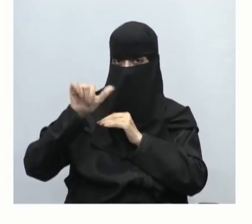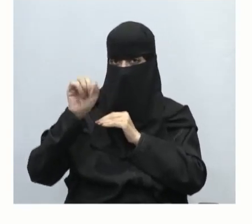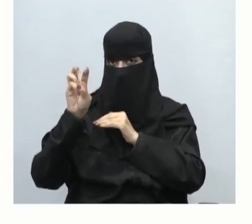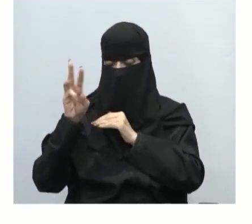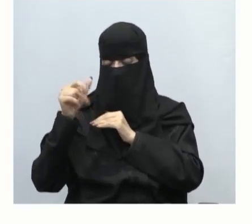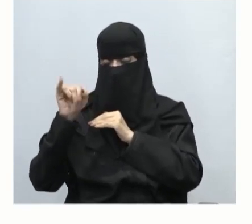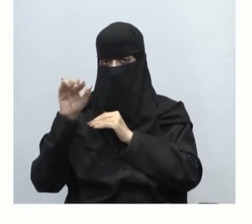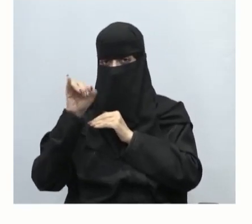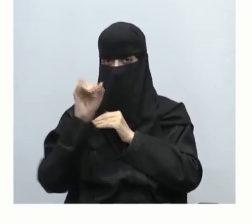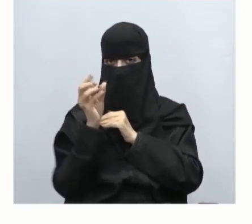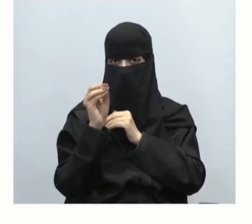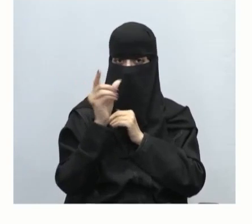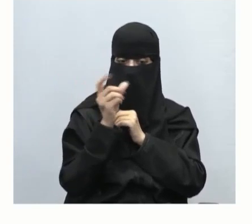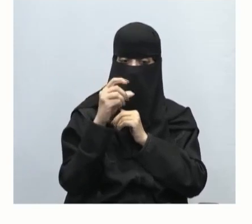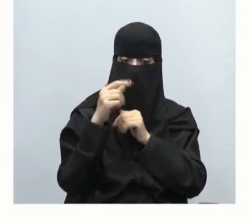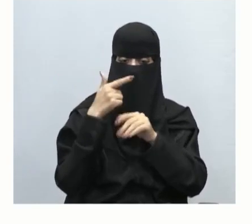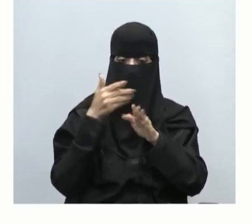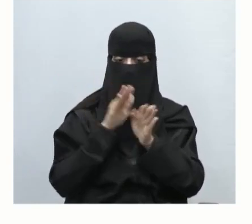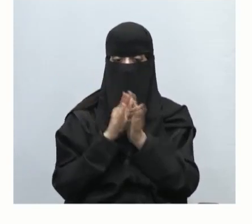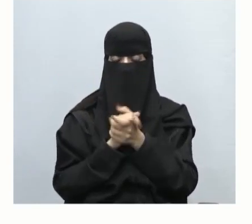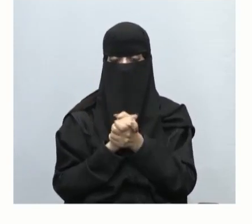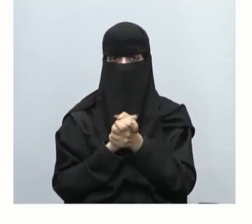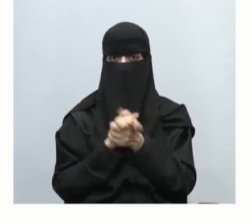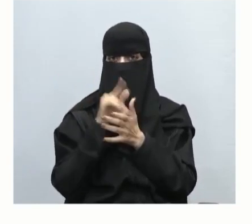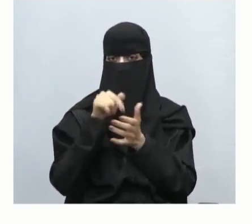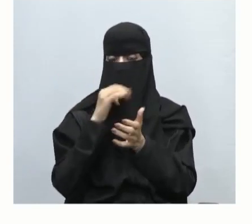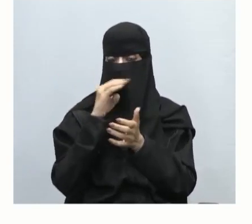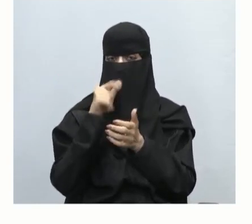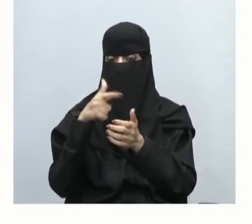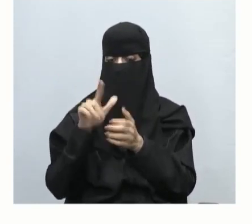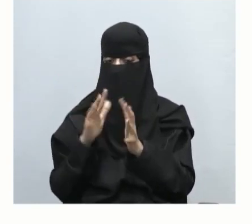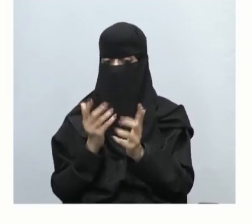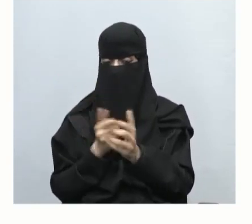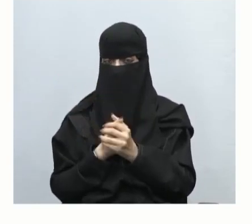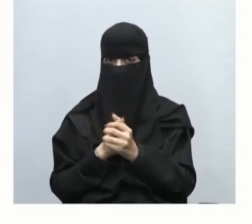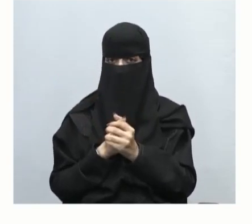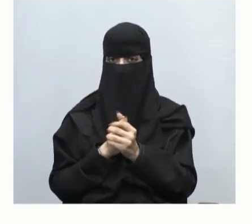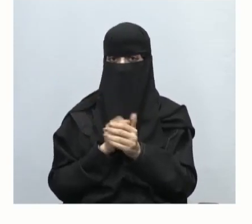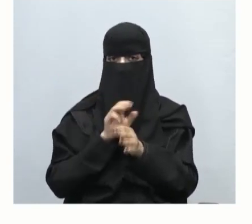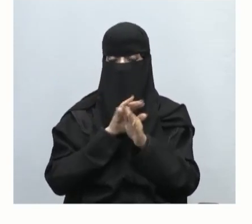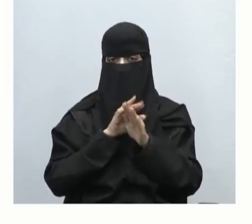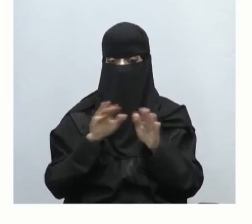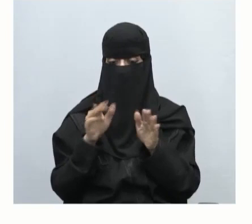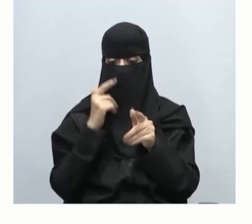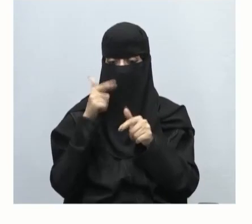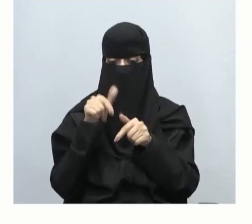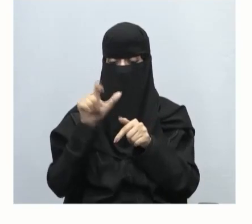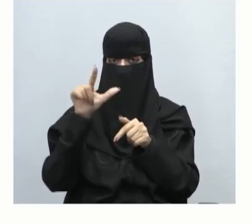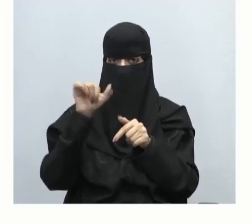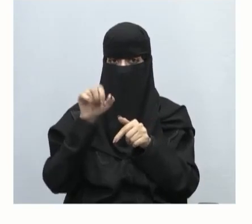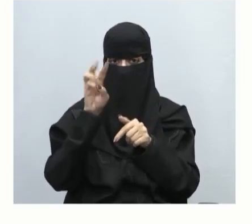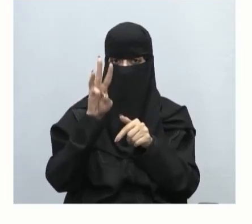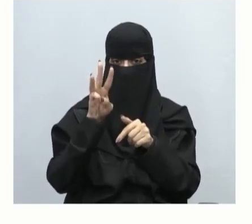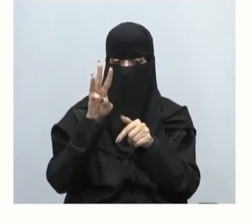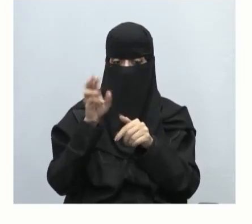ومهند البديل دال هل انهى ليث السباق قبل اسامه ام بعده انا اعرف ماذا ان